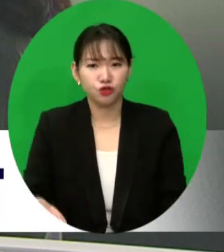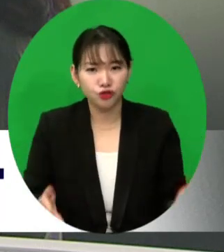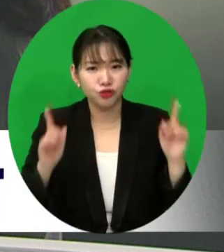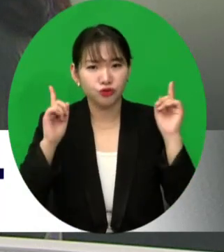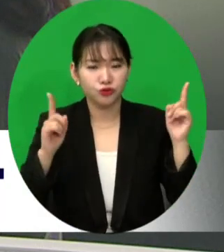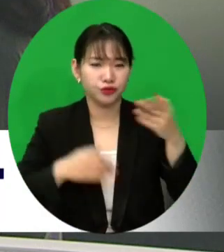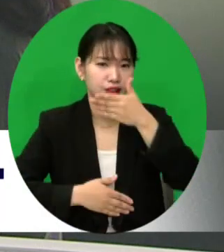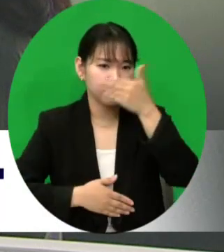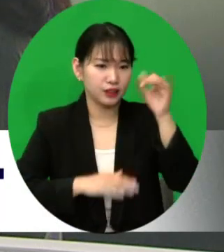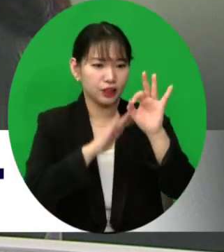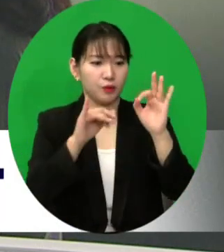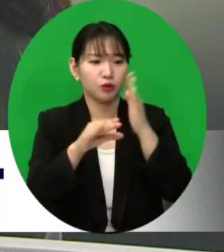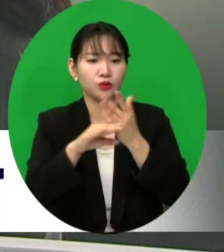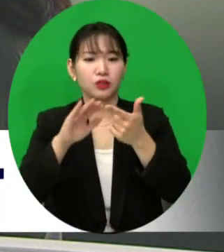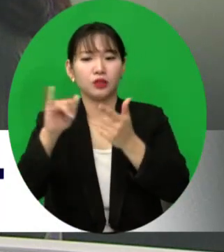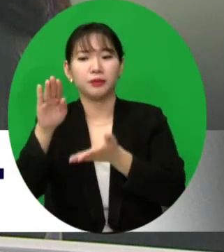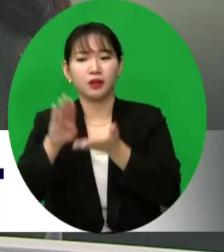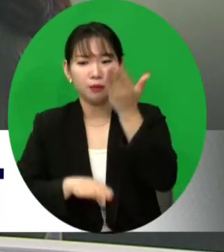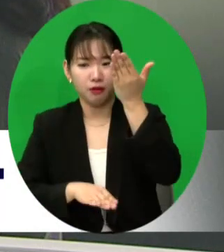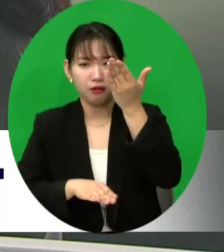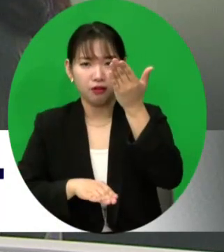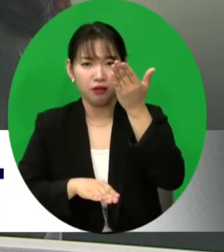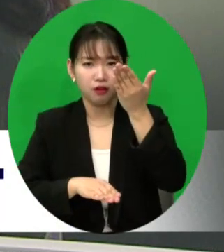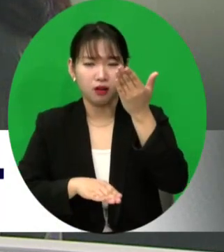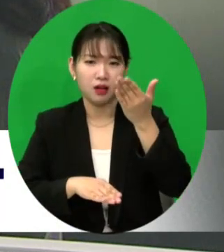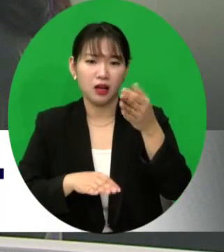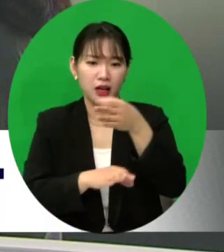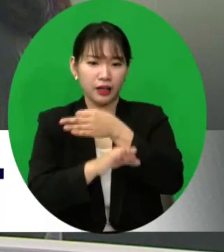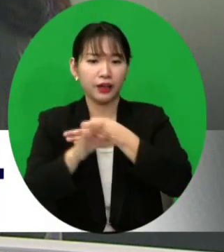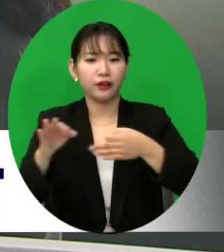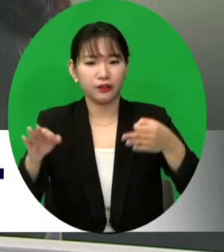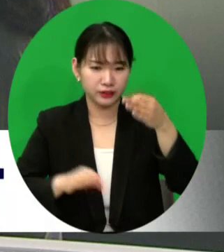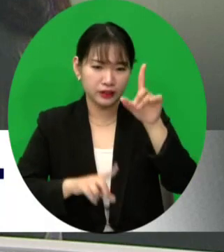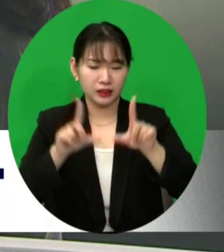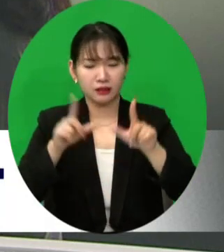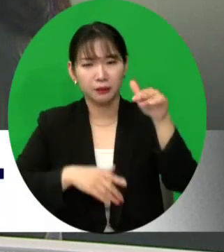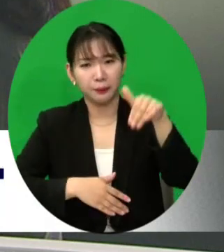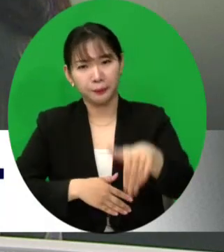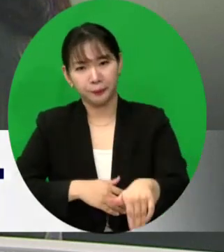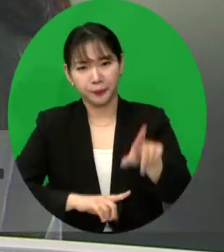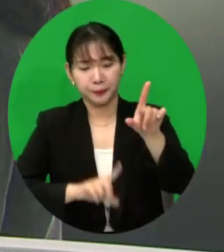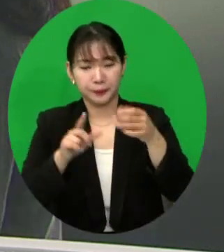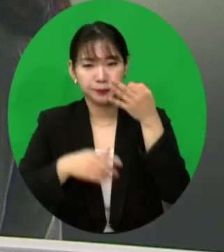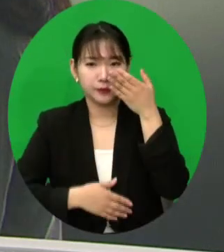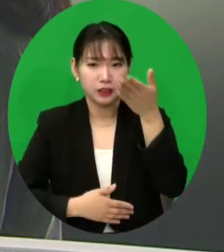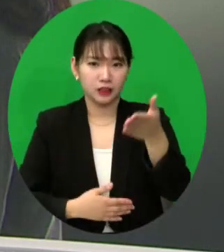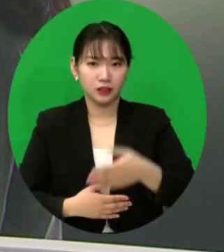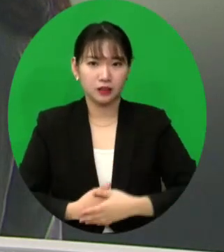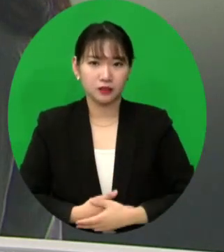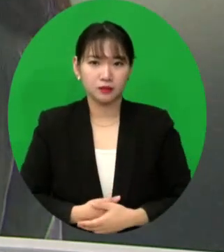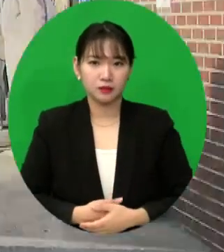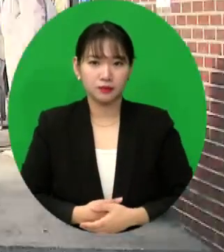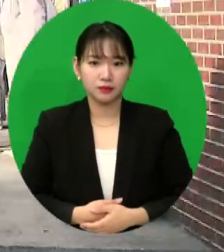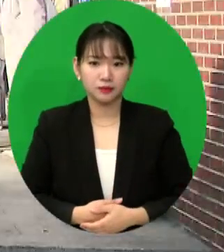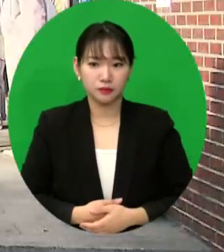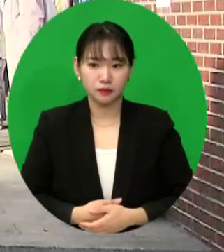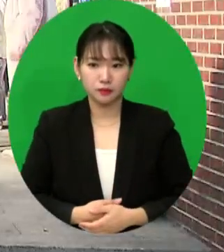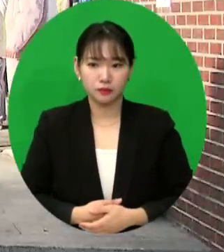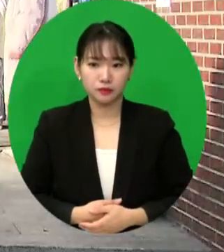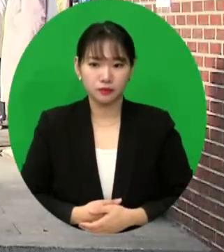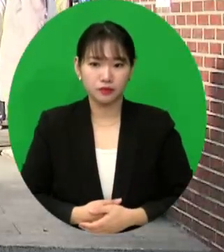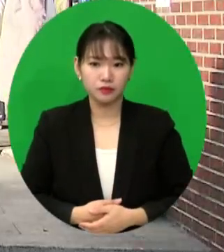가운데 6명을 넘어 빈약한 지역 경제 현실을 반영하고 있습니다. 한신구 기자입니다.